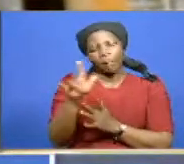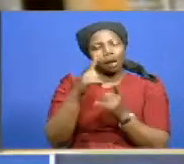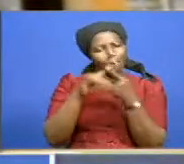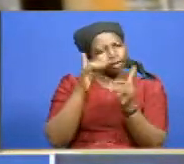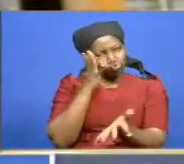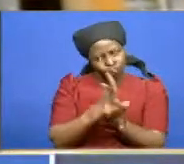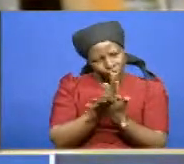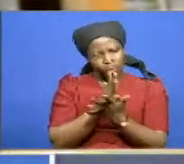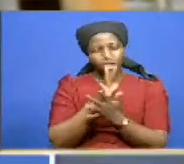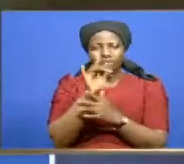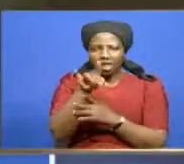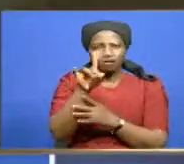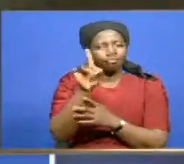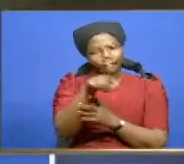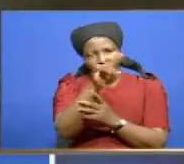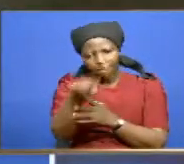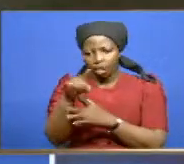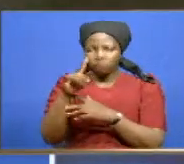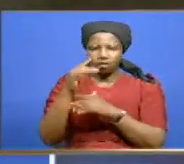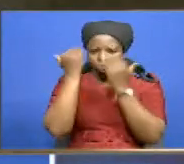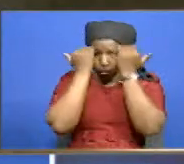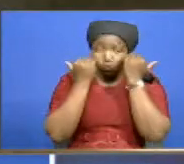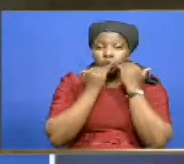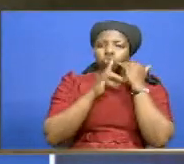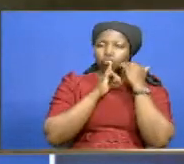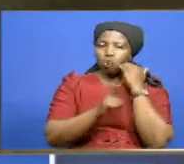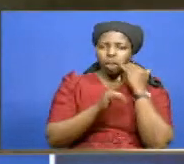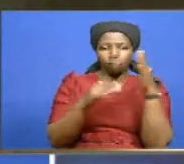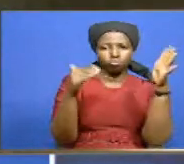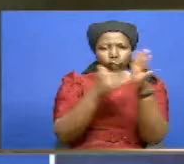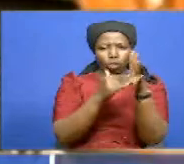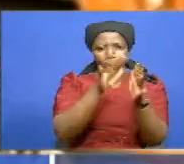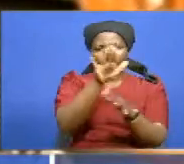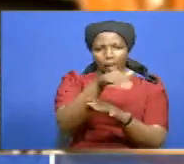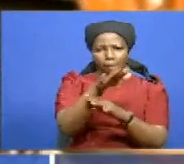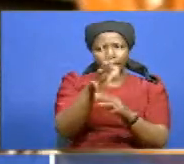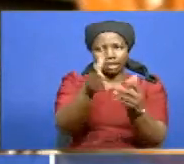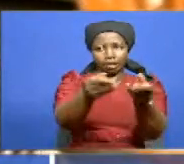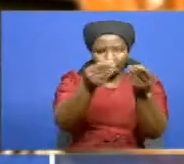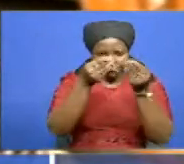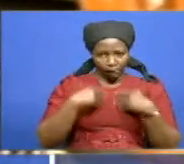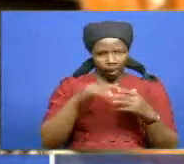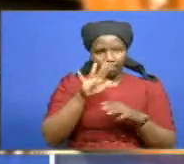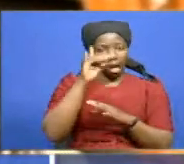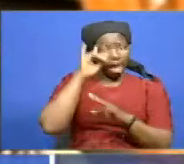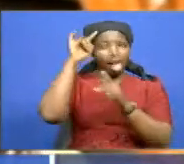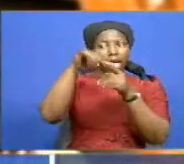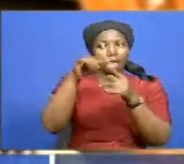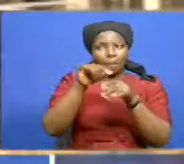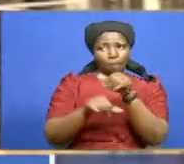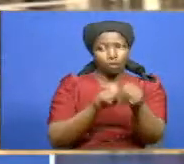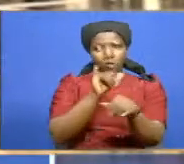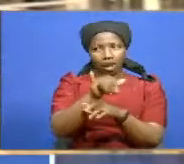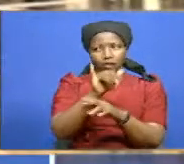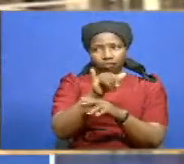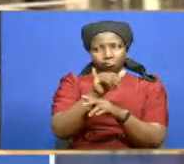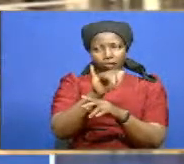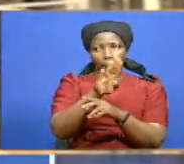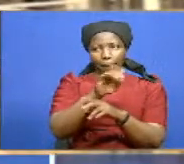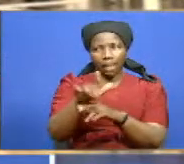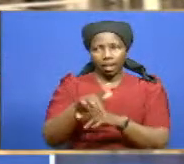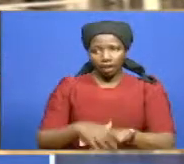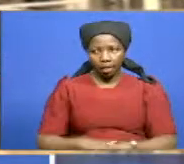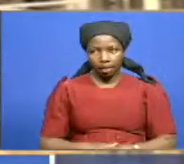wanachama hao wamekosoa agizo la mahakama kuu la kuzuia bunge kupokea azimio lao kuhusu mswada huo. It is